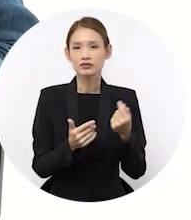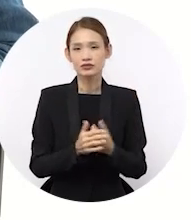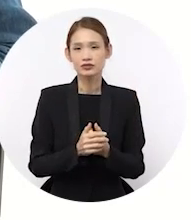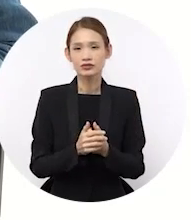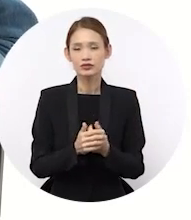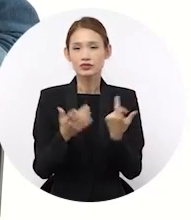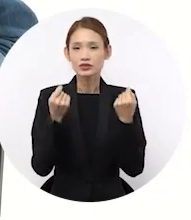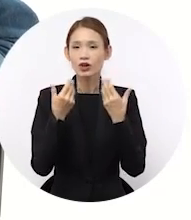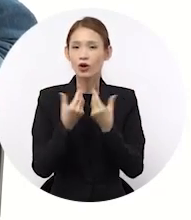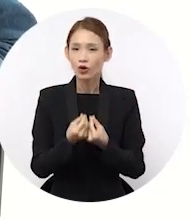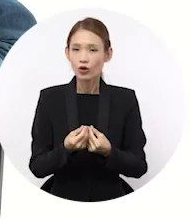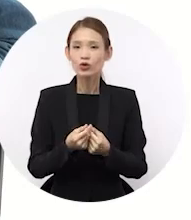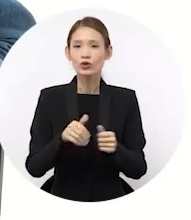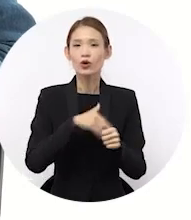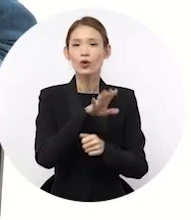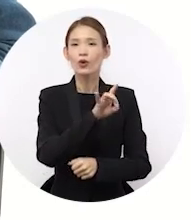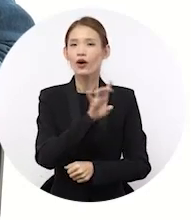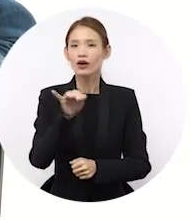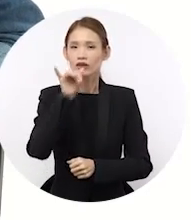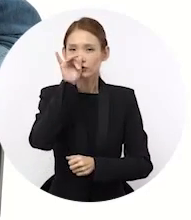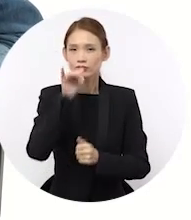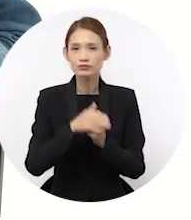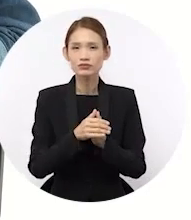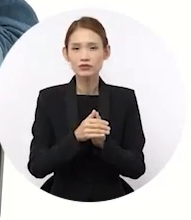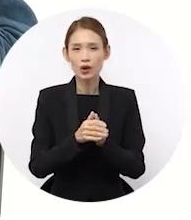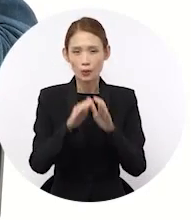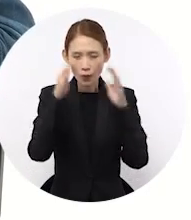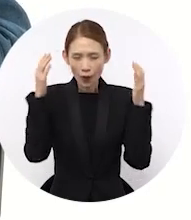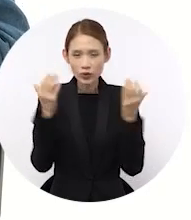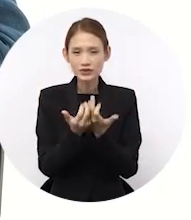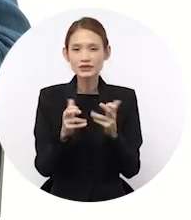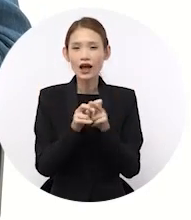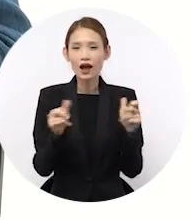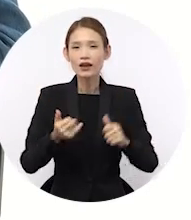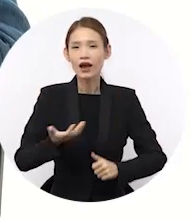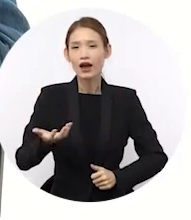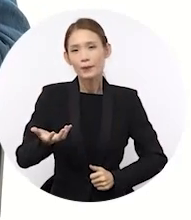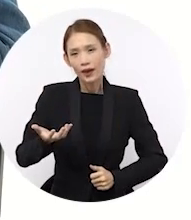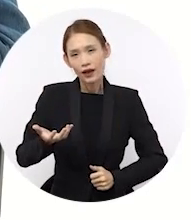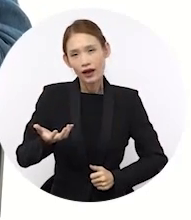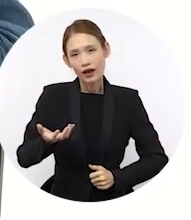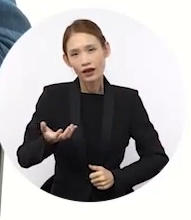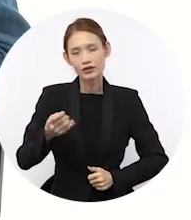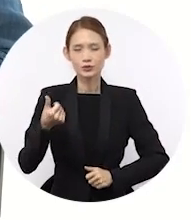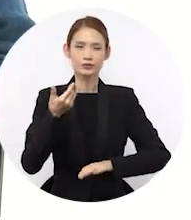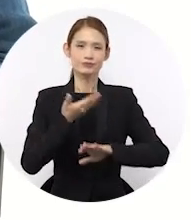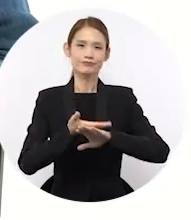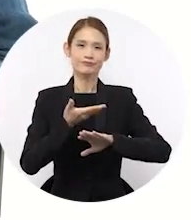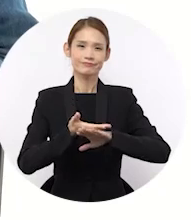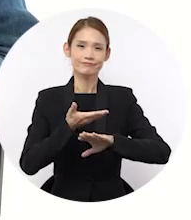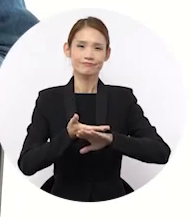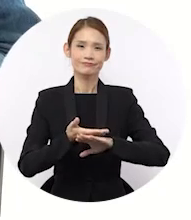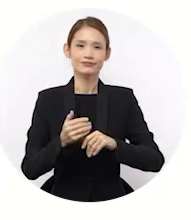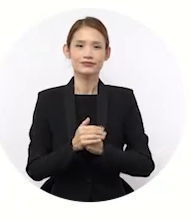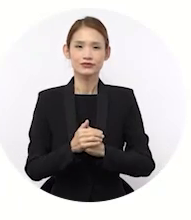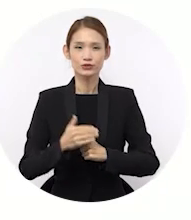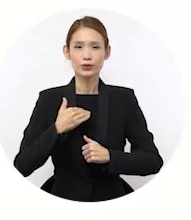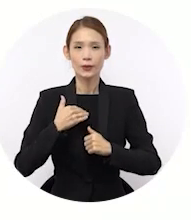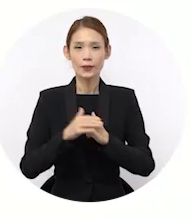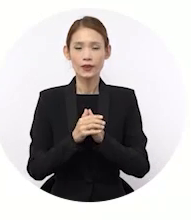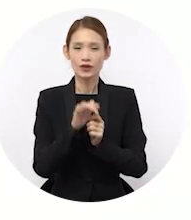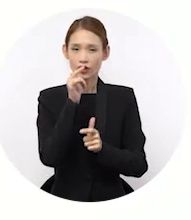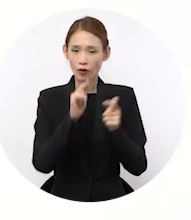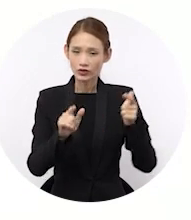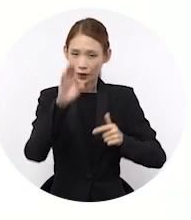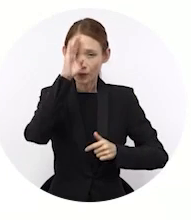그런 편인데요. 그런 경우도 있긴 있어요. 하지만 그렇다고 모든 장애인이 아프다고 얘기하는 거 이건 틀렸습니다.